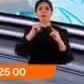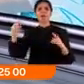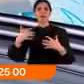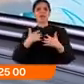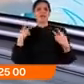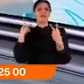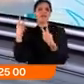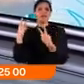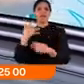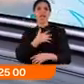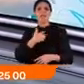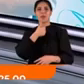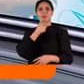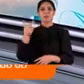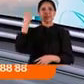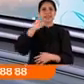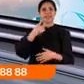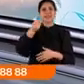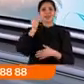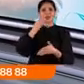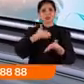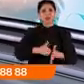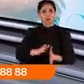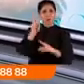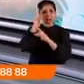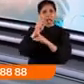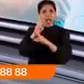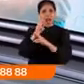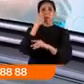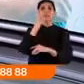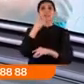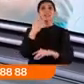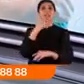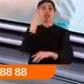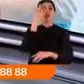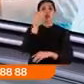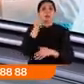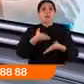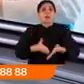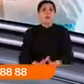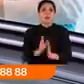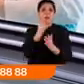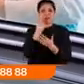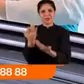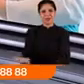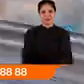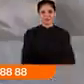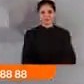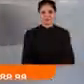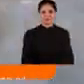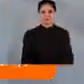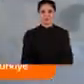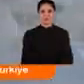kahramanları. Anne babaları ikinci evlatlarını kucaklarına almayı hayal ediyordu ama bir değil, 4 bebekleri birden oldu.